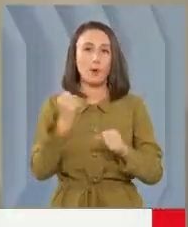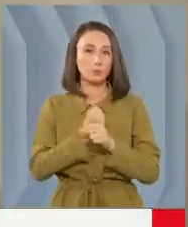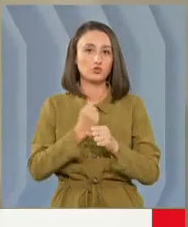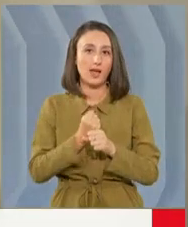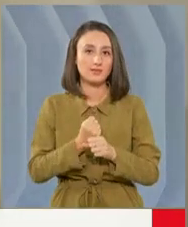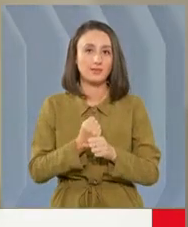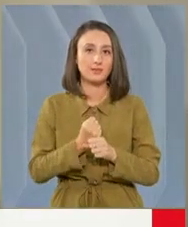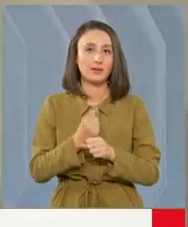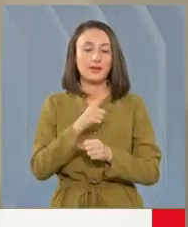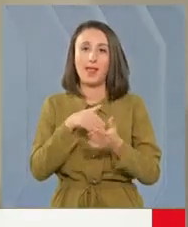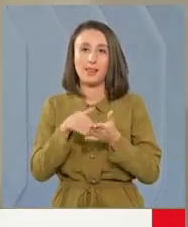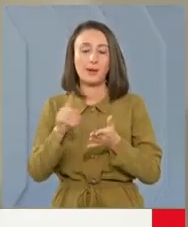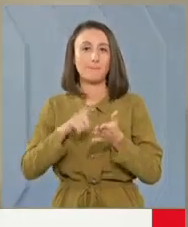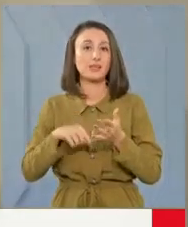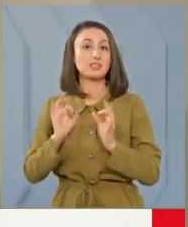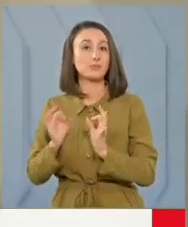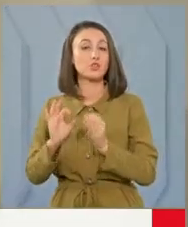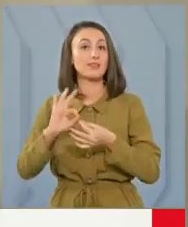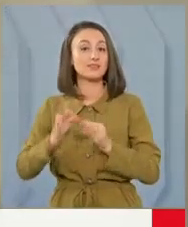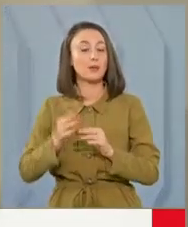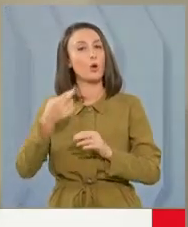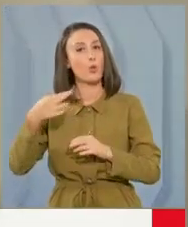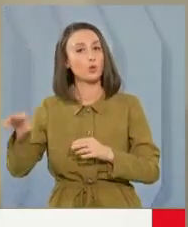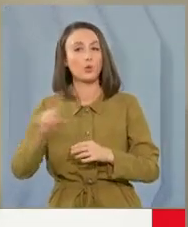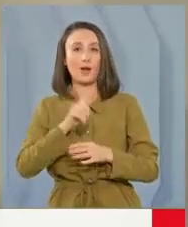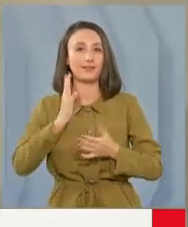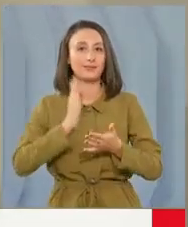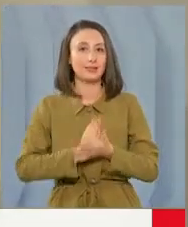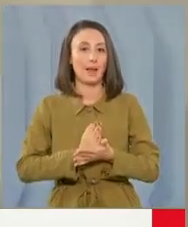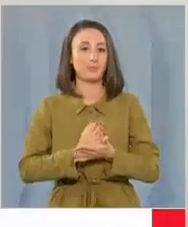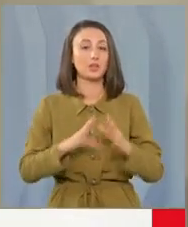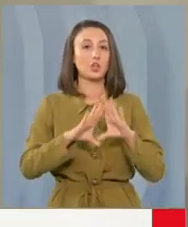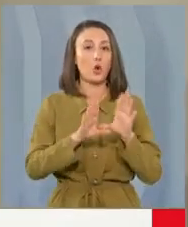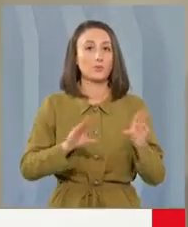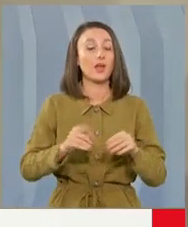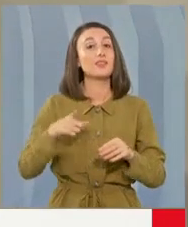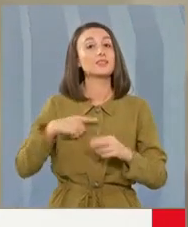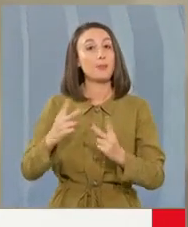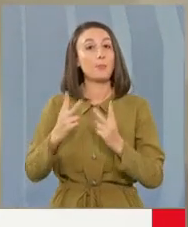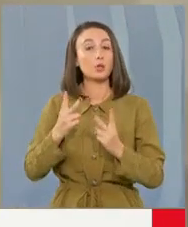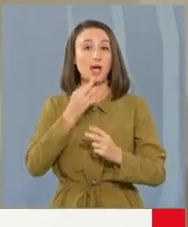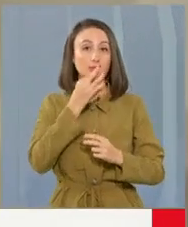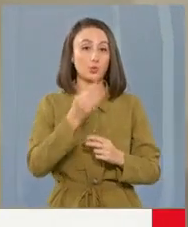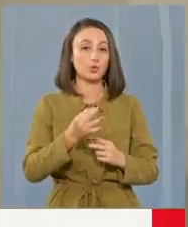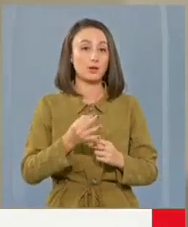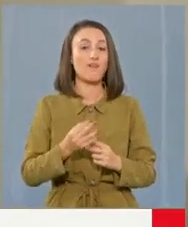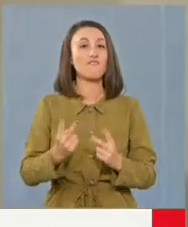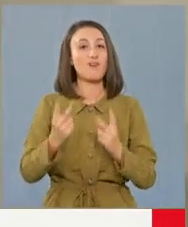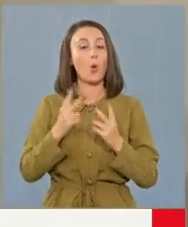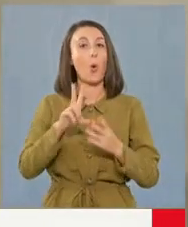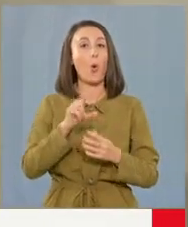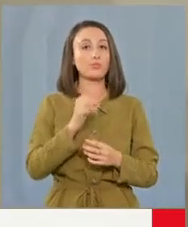muncească. Neeliminarea pensiilor speciale înseamnă continuarea unei nedreptăți în România. E foarte important de spus că atât valoarea